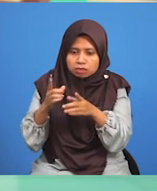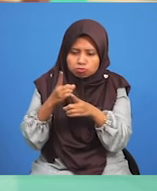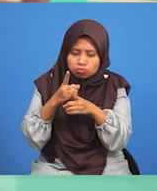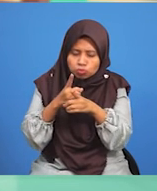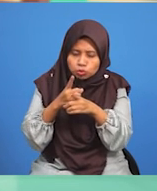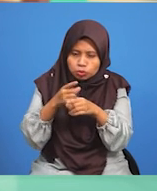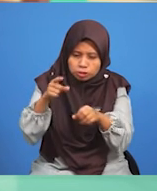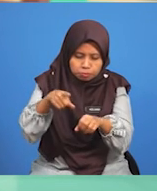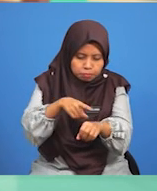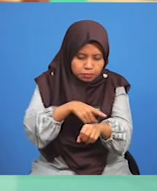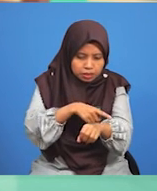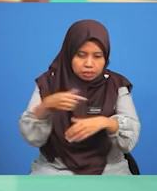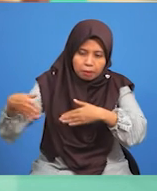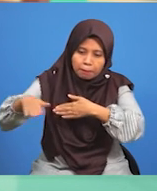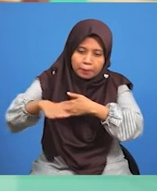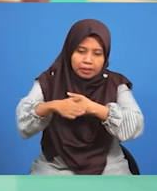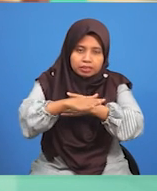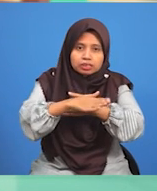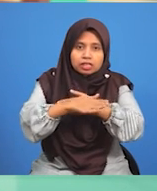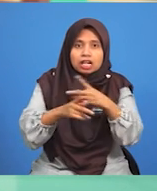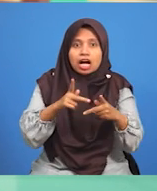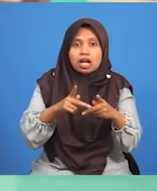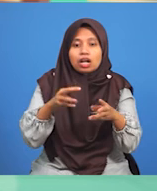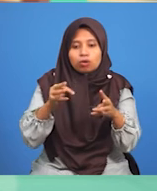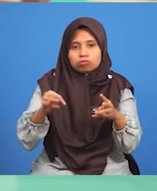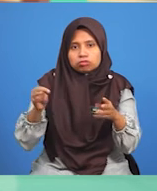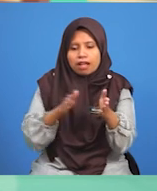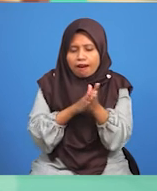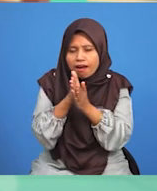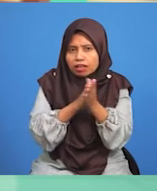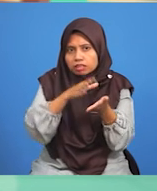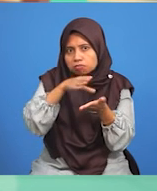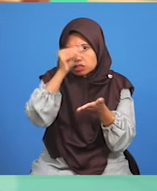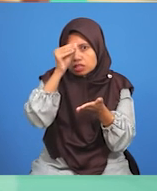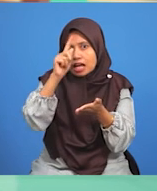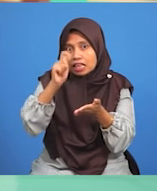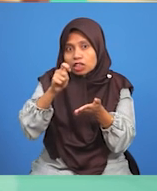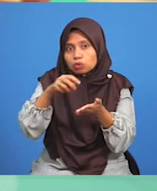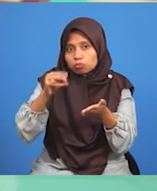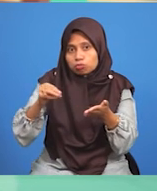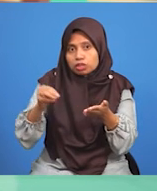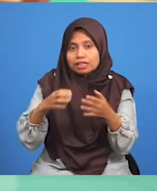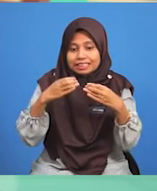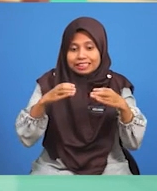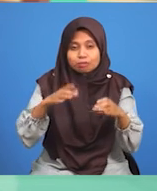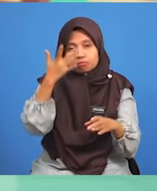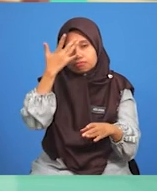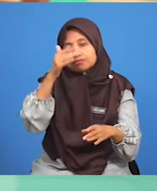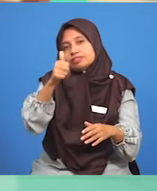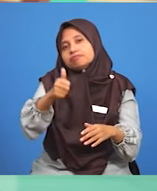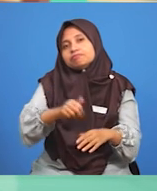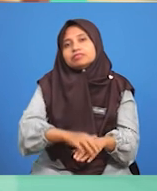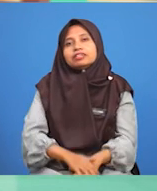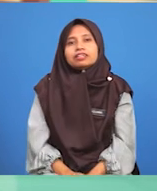pantai jika murid rajin belajar tentu murid cepat